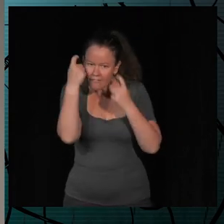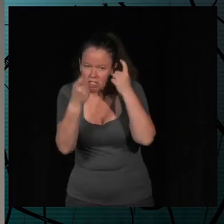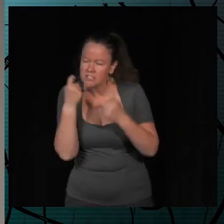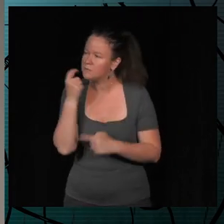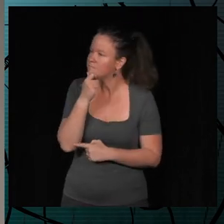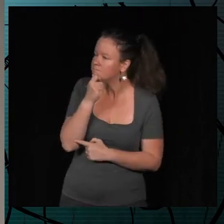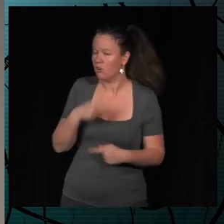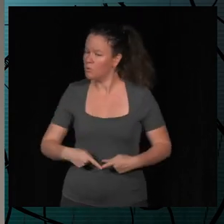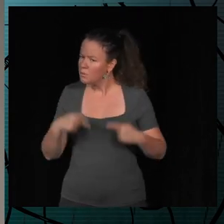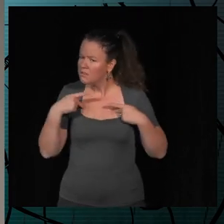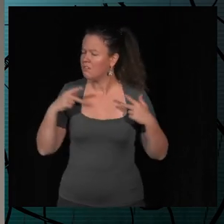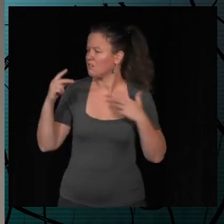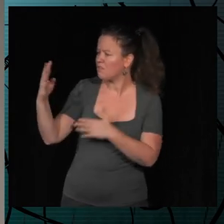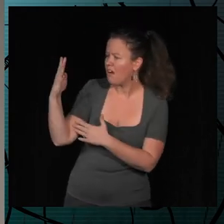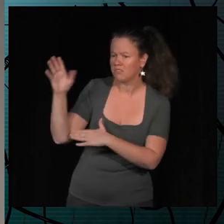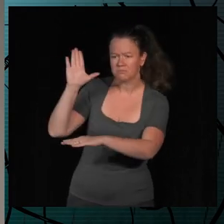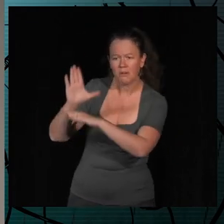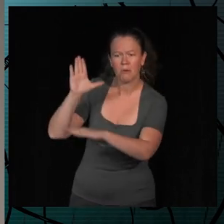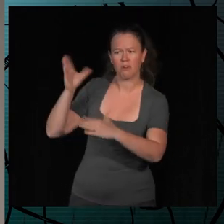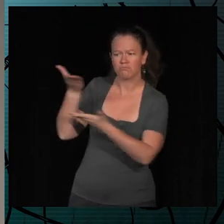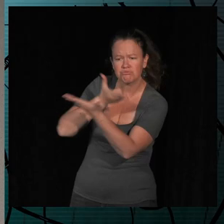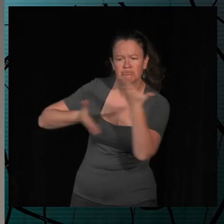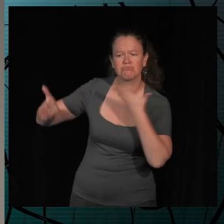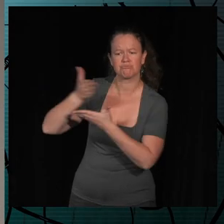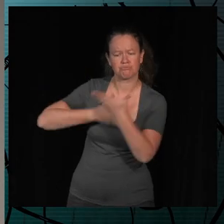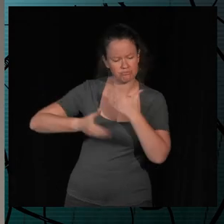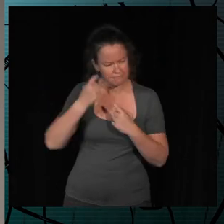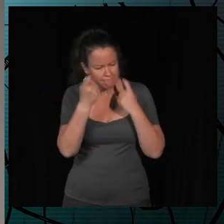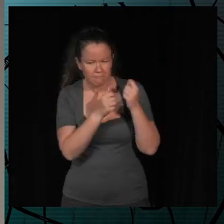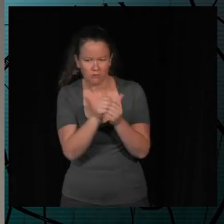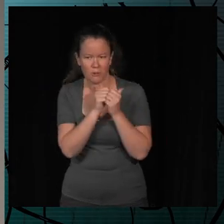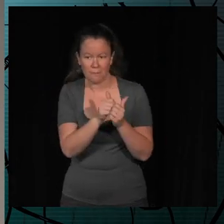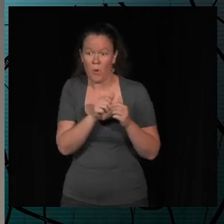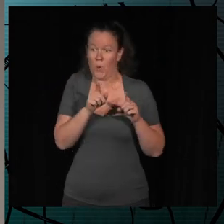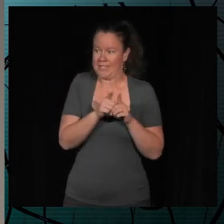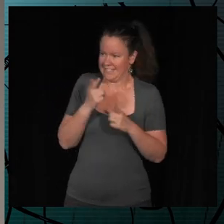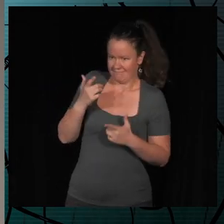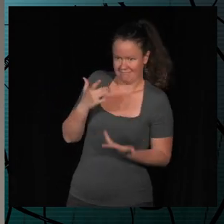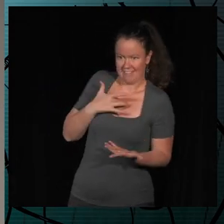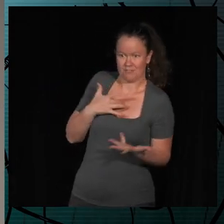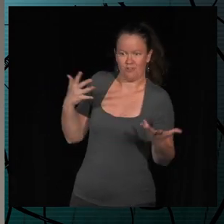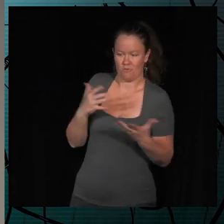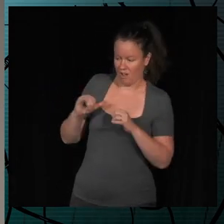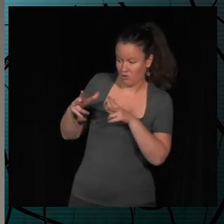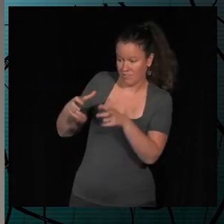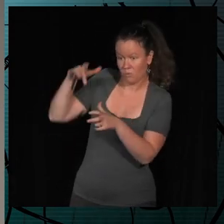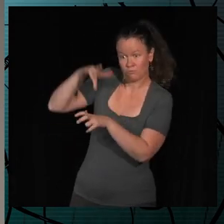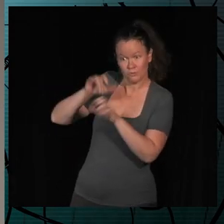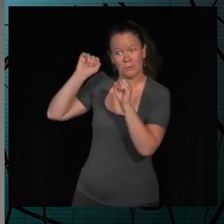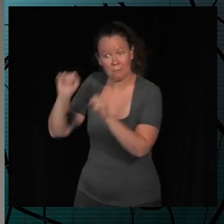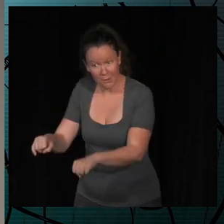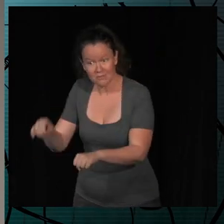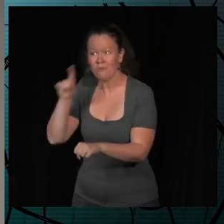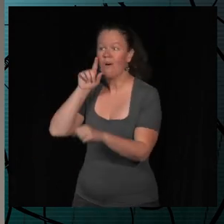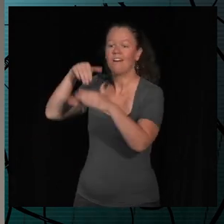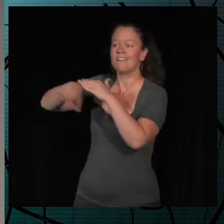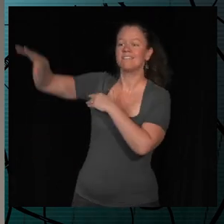ateliers des conférences des performances mais aussi expérience du jeu proprement dite avec une proposition ludique renforcée dans les